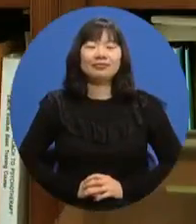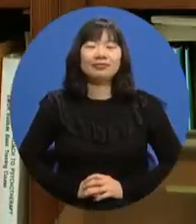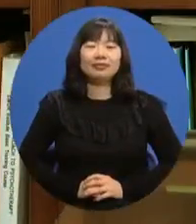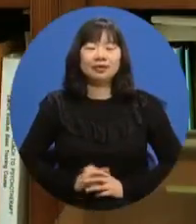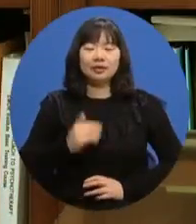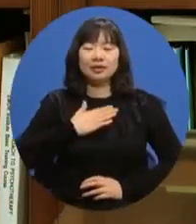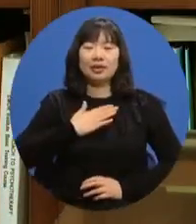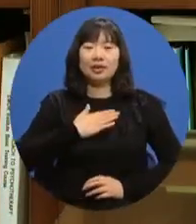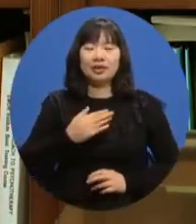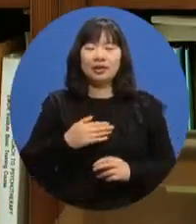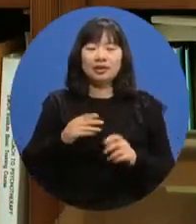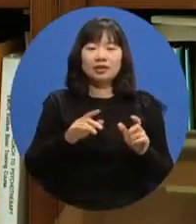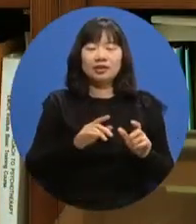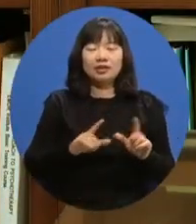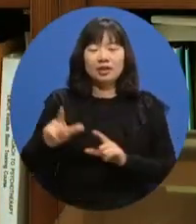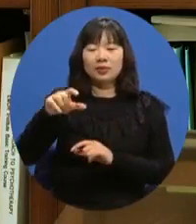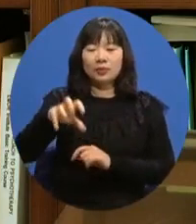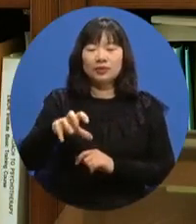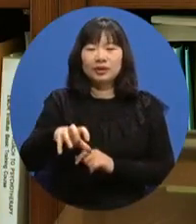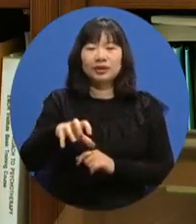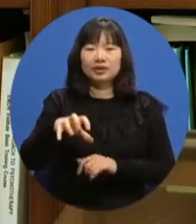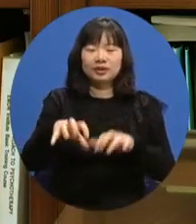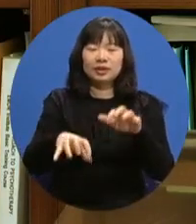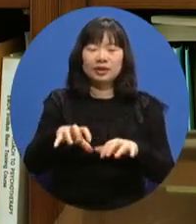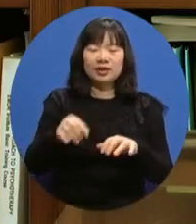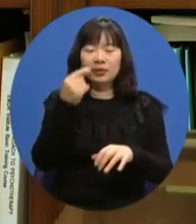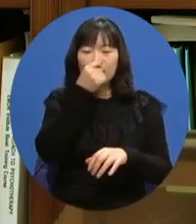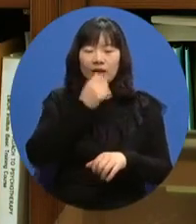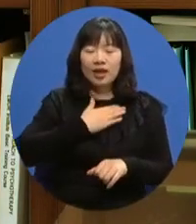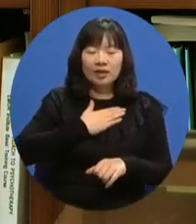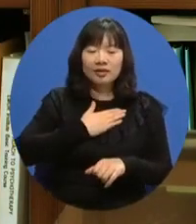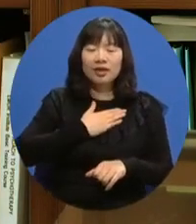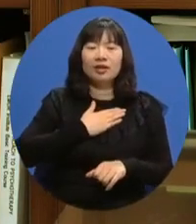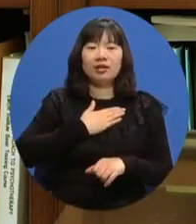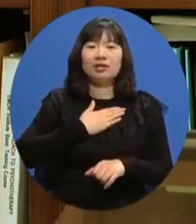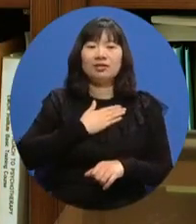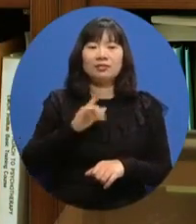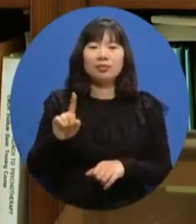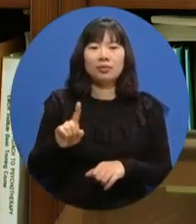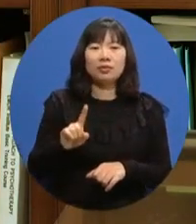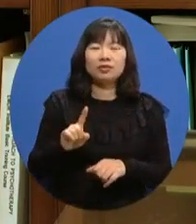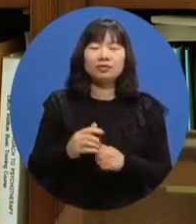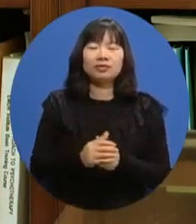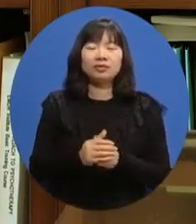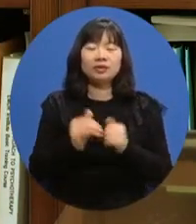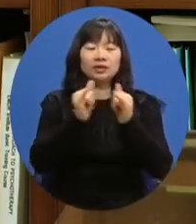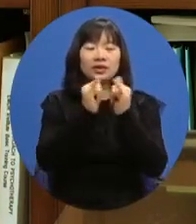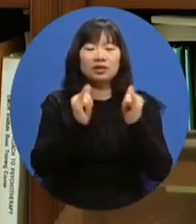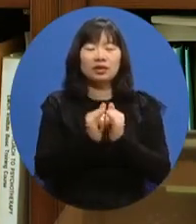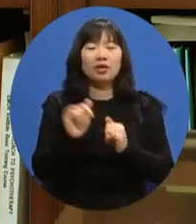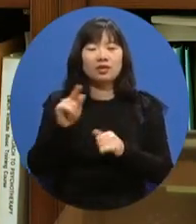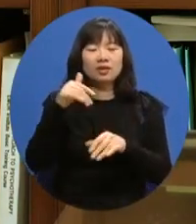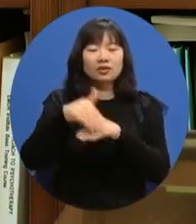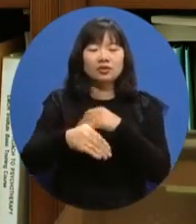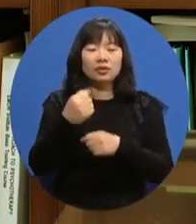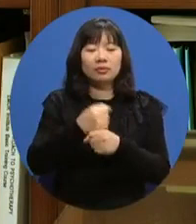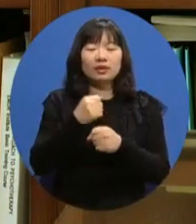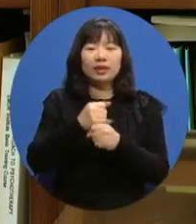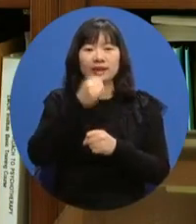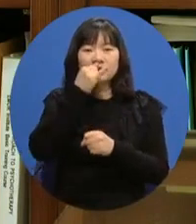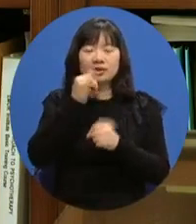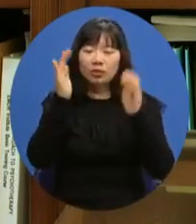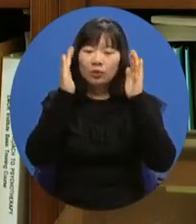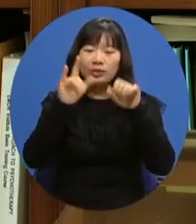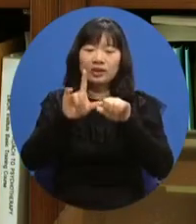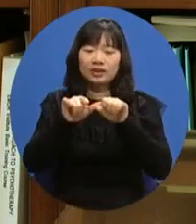그러니까 자기가 살고 있는 어떤 고장에 대해서 안다든가 동네에 대해서 아는 거, 그거는 사회가 어떤 식으로 구성되어 있는지를